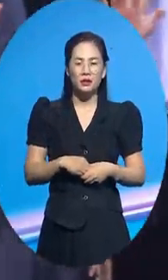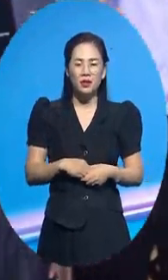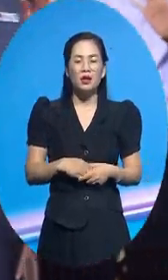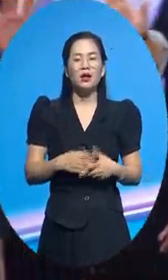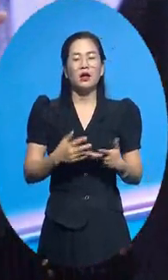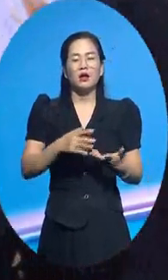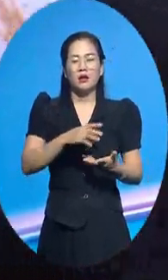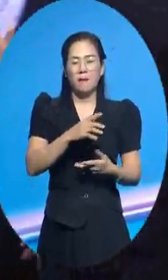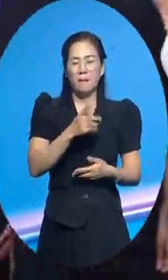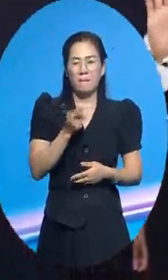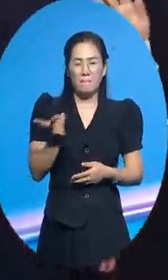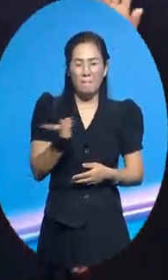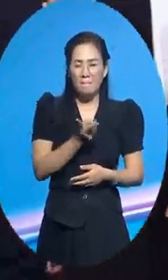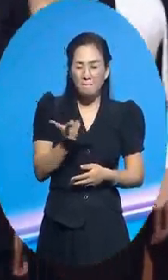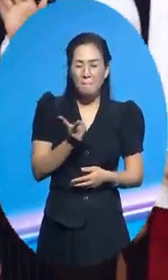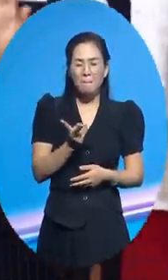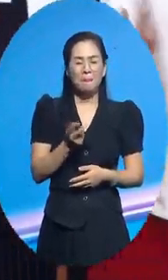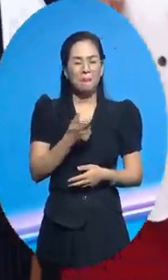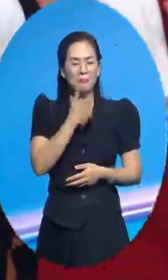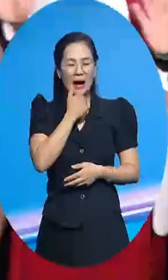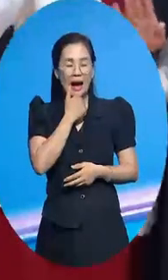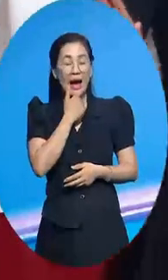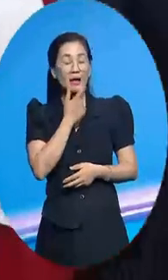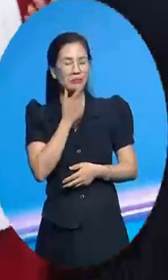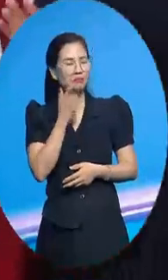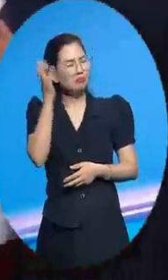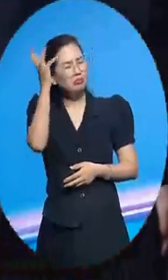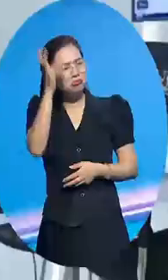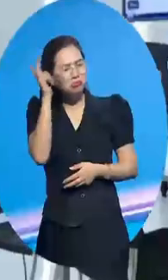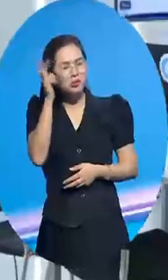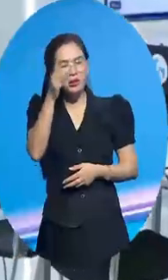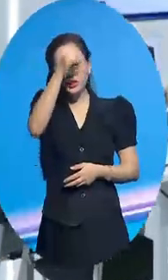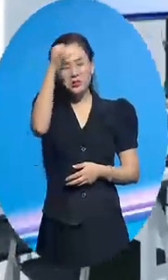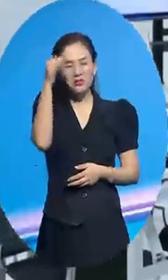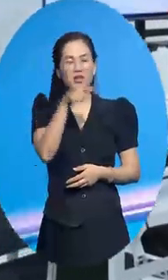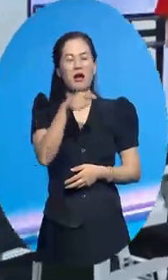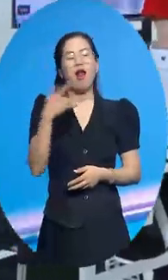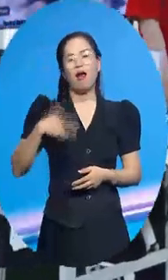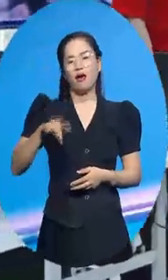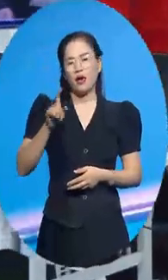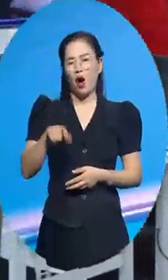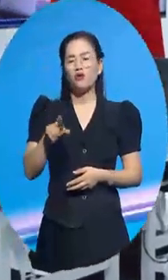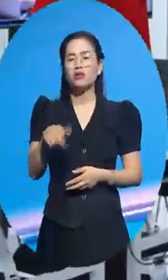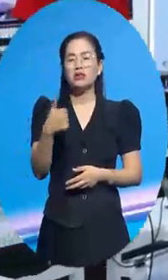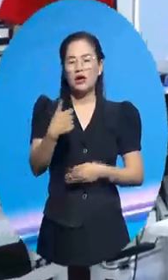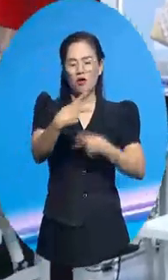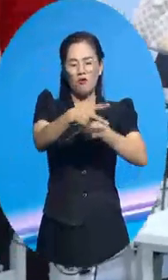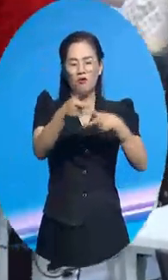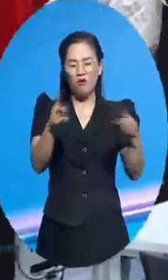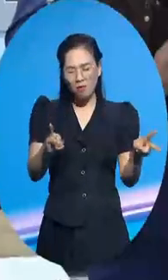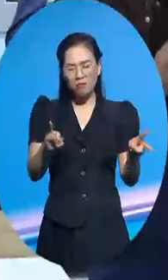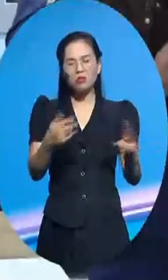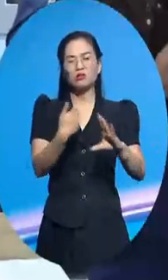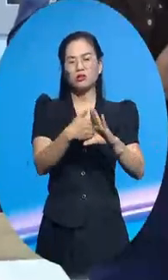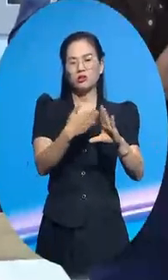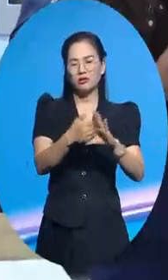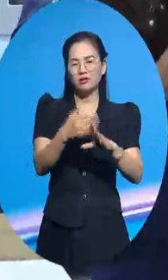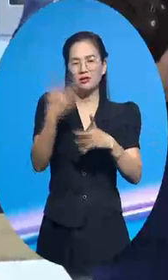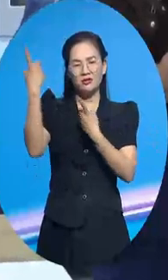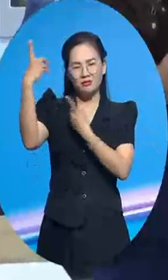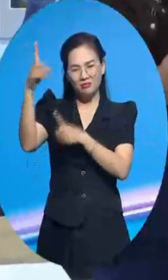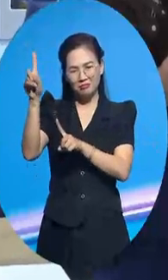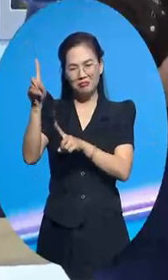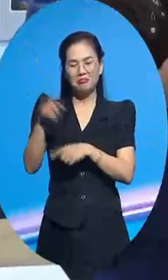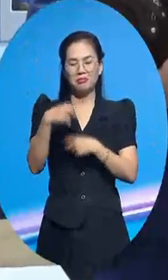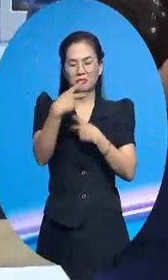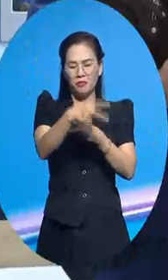Nam, bà Pascal Wester cho rằng sinh viên đang có lợi thế khi được trải nghiệm trường đại học của tương lai. Innovation Lab là